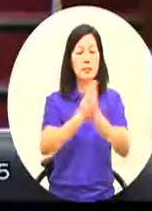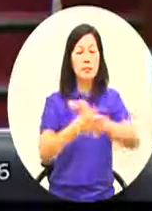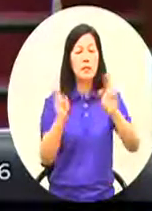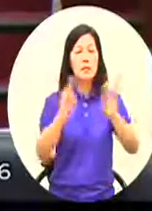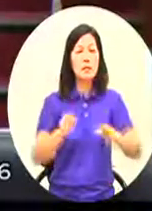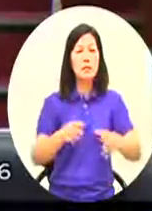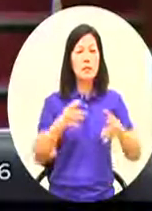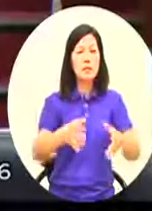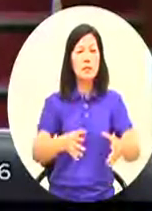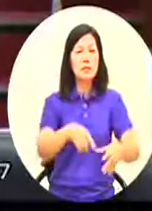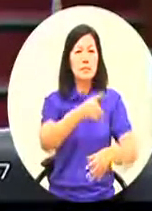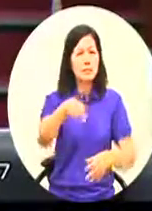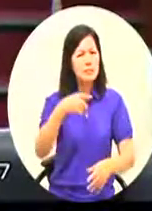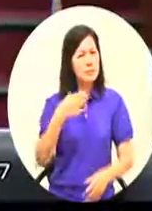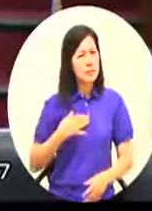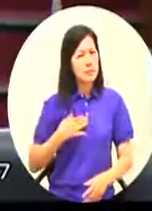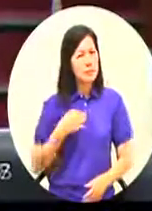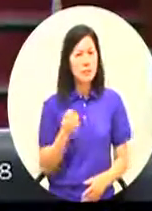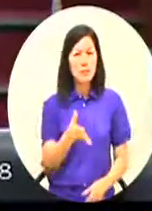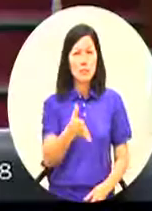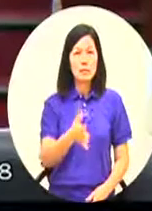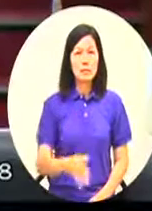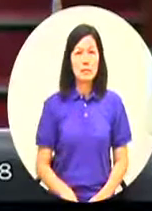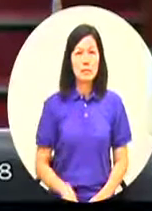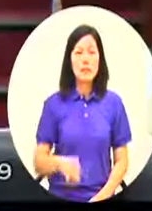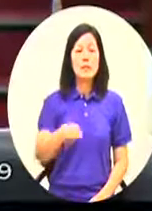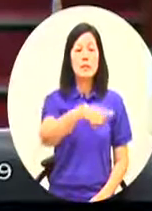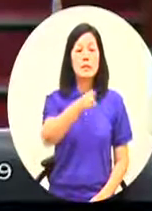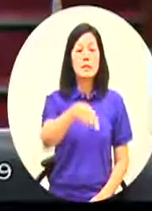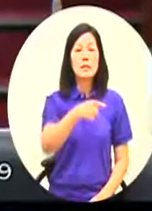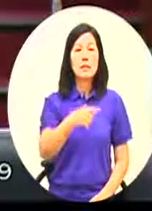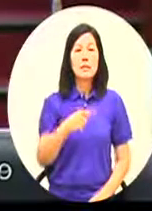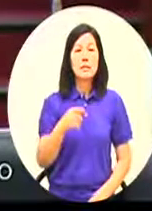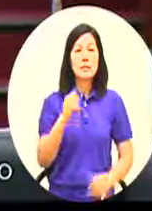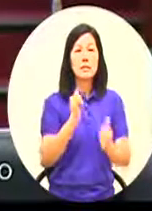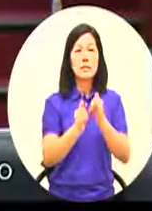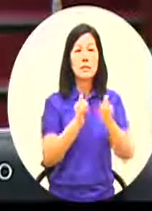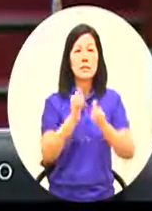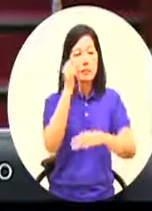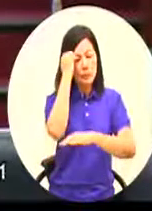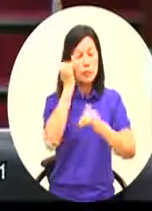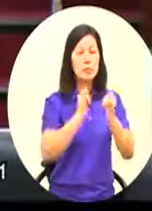他们什么时候知道？他们是八月中，